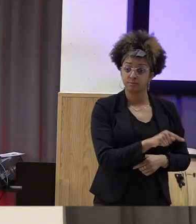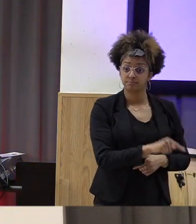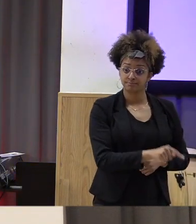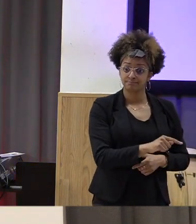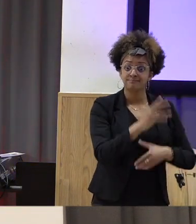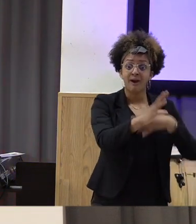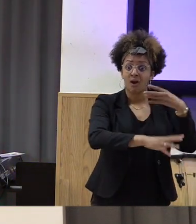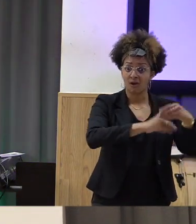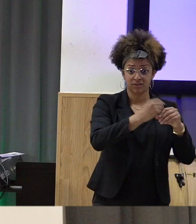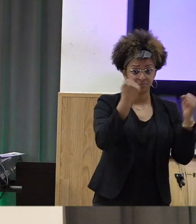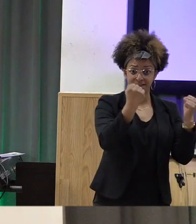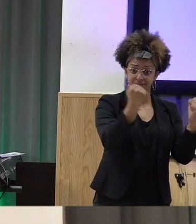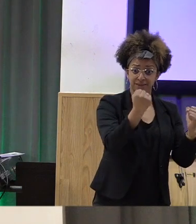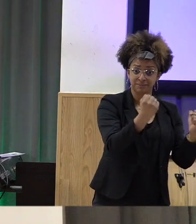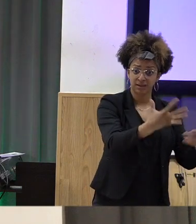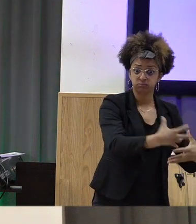terre.